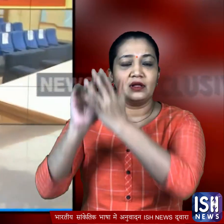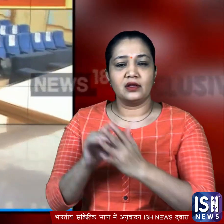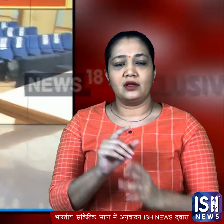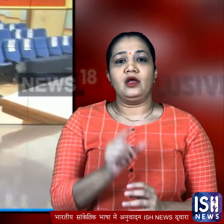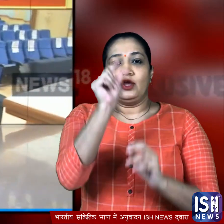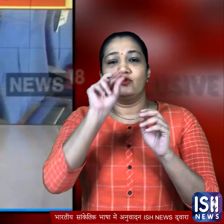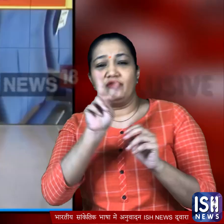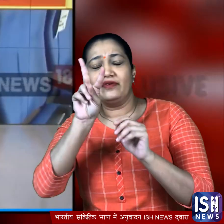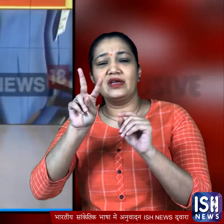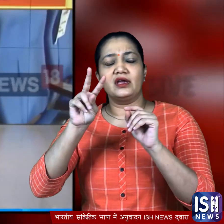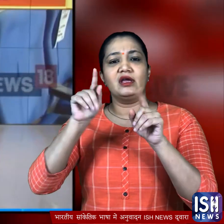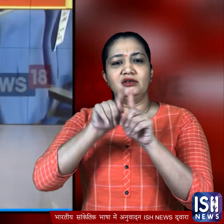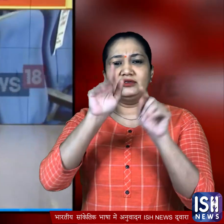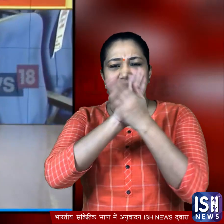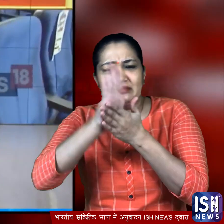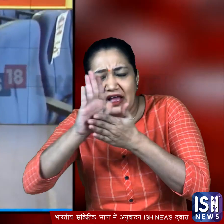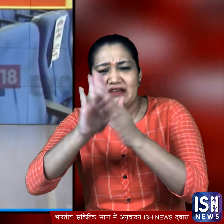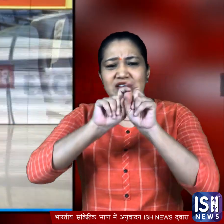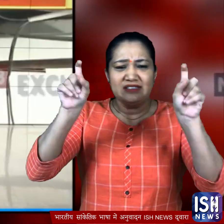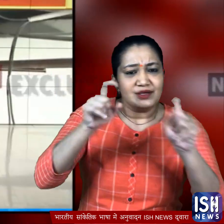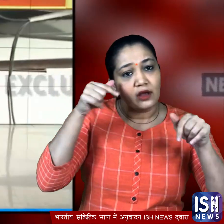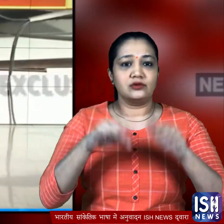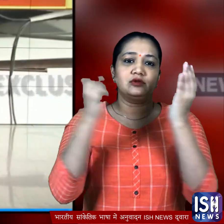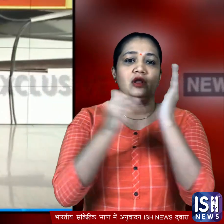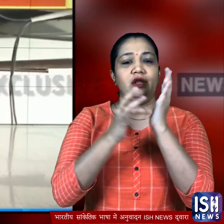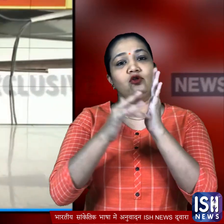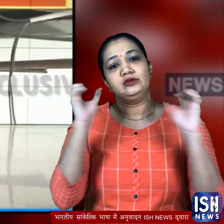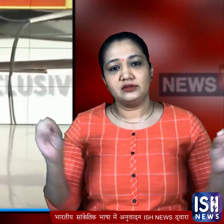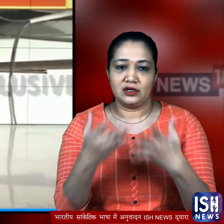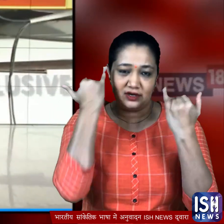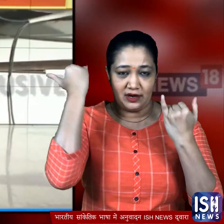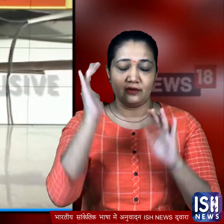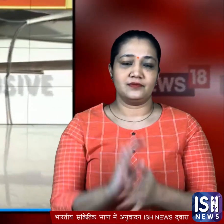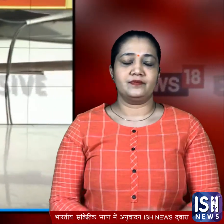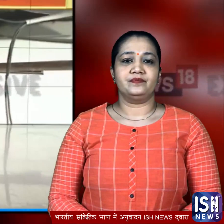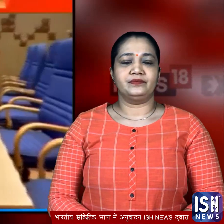वहां अल्ट्रावायलेट डिसइंफेक्शन सिस्टम के इस्तेमाल की तैयारी की जा रही है,